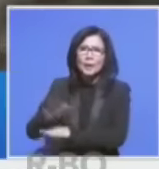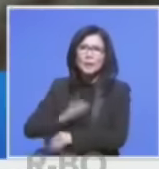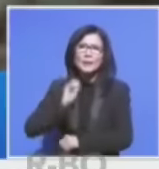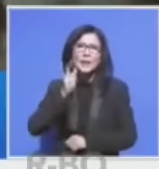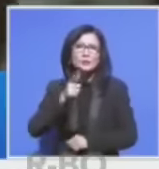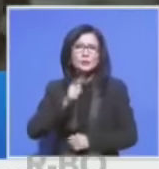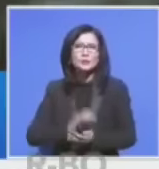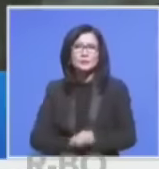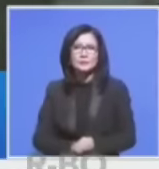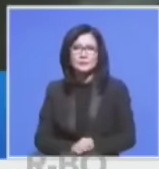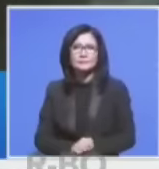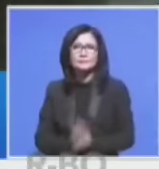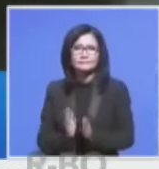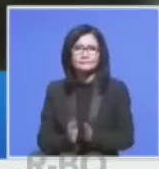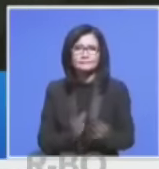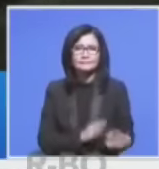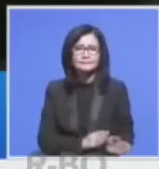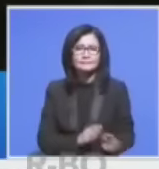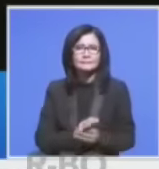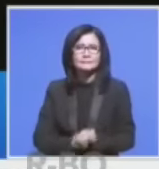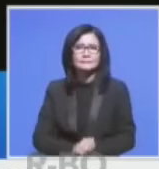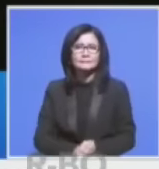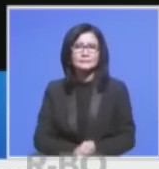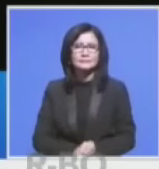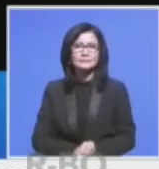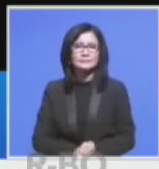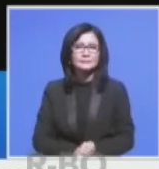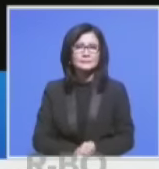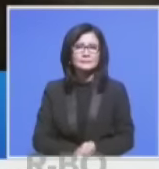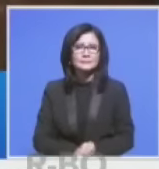lanjut. Dodi Wahyudi, Tangerang, Banten.